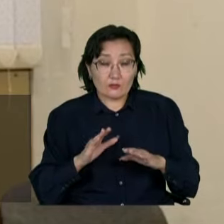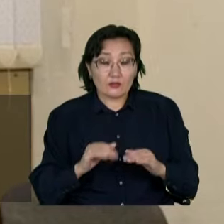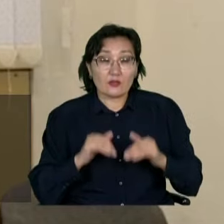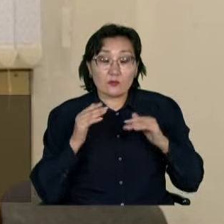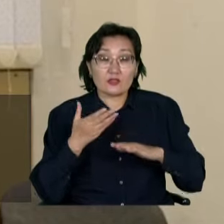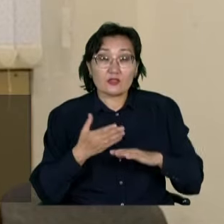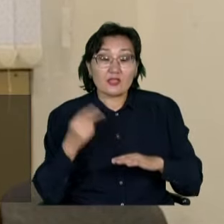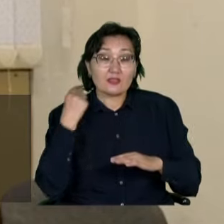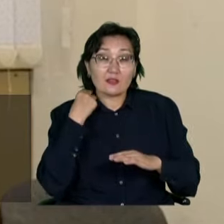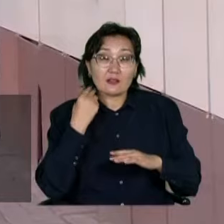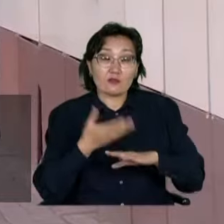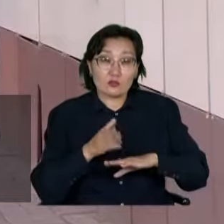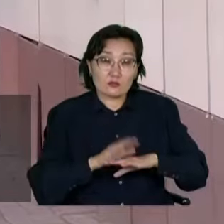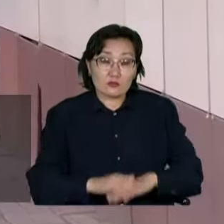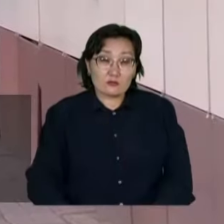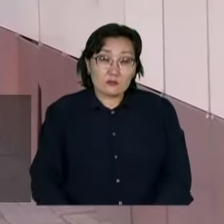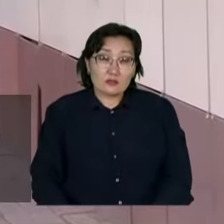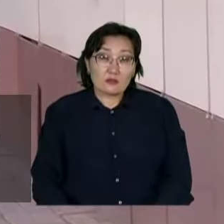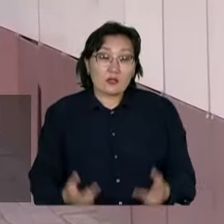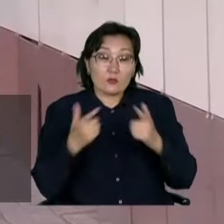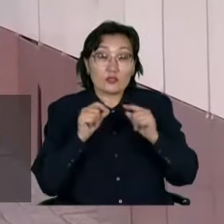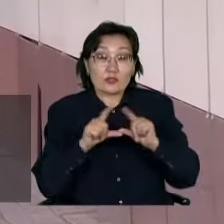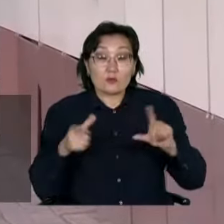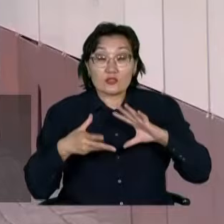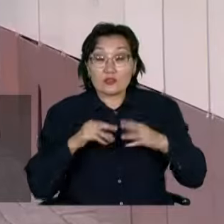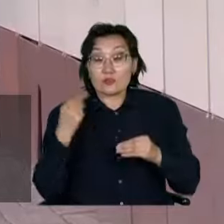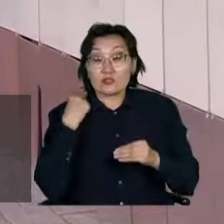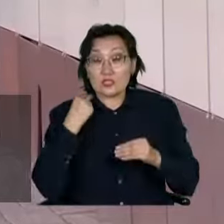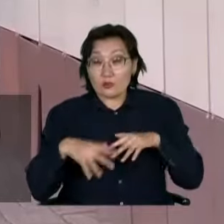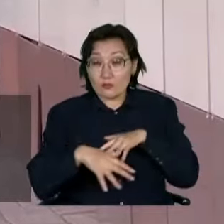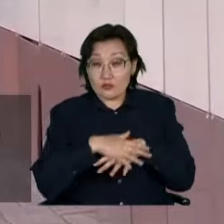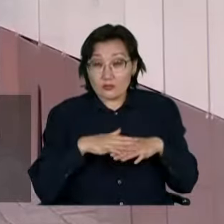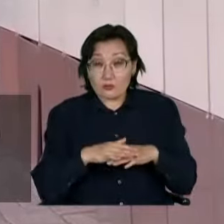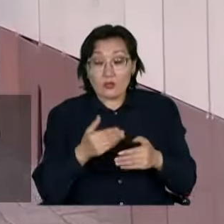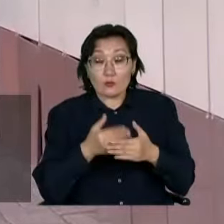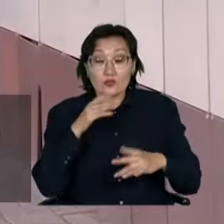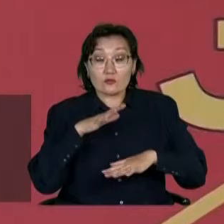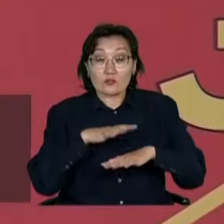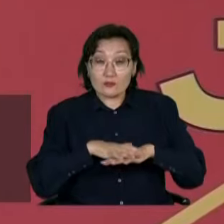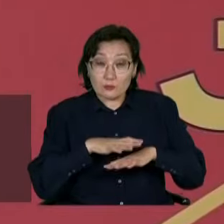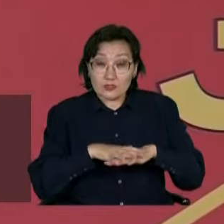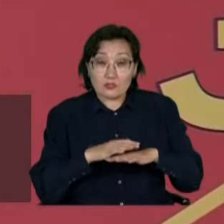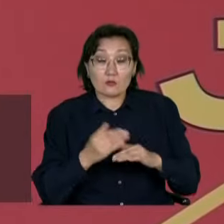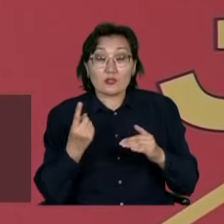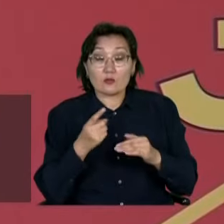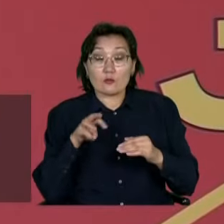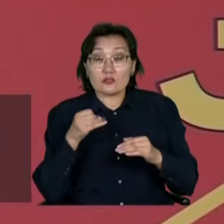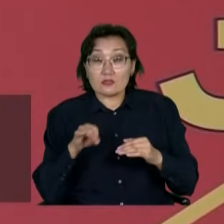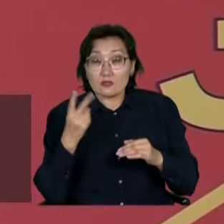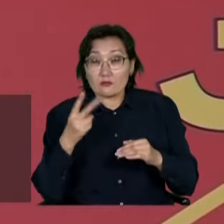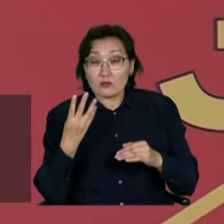снижению закредитованности населения. По данным агентства, общая задолженность казахстанцев перед банками второго уровня на 1